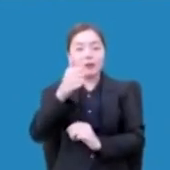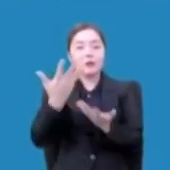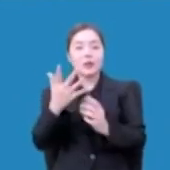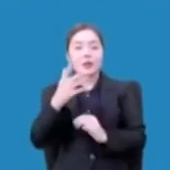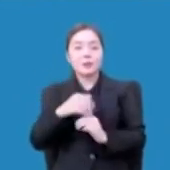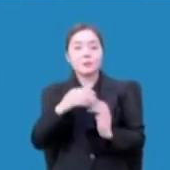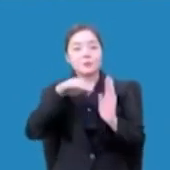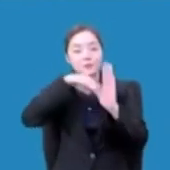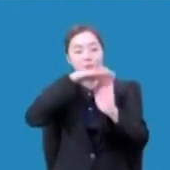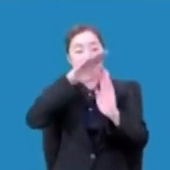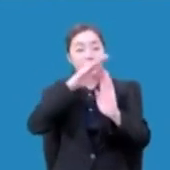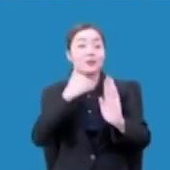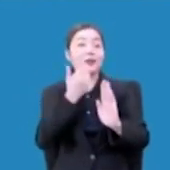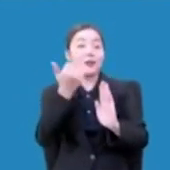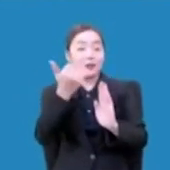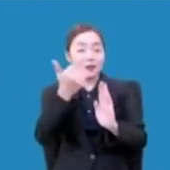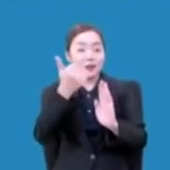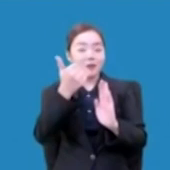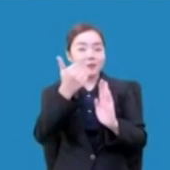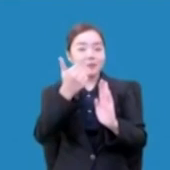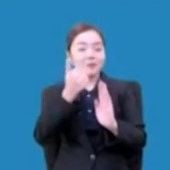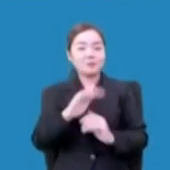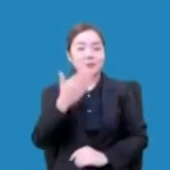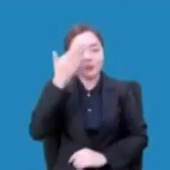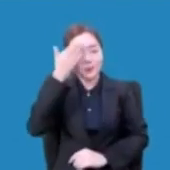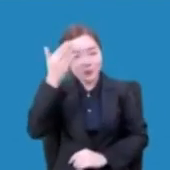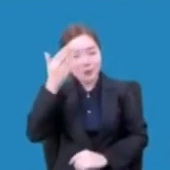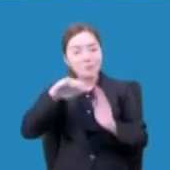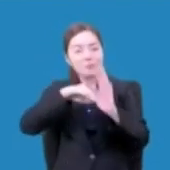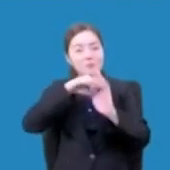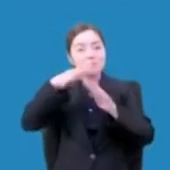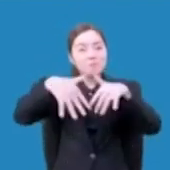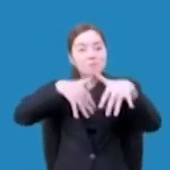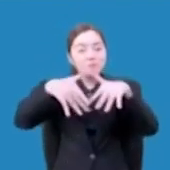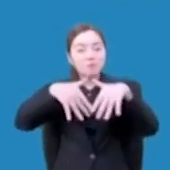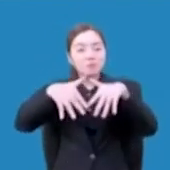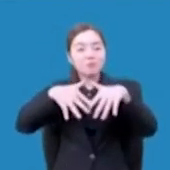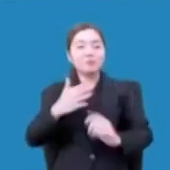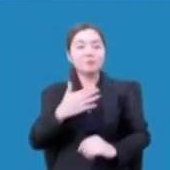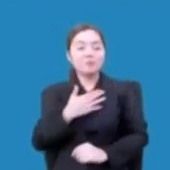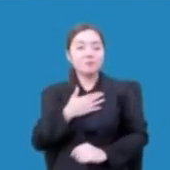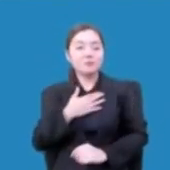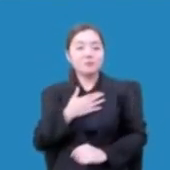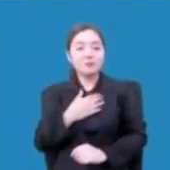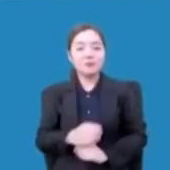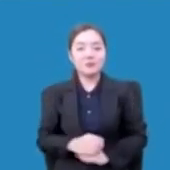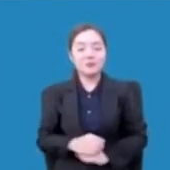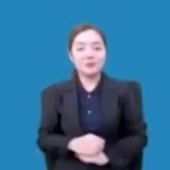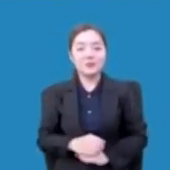คเหนือสวัสดีครับพ่อแม่พี่น้องชาวเหนือผมเป็นทวงเรื่องสถานการณ์หมอกควันเกินมาตรฐานนะ